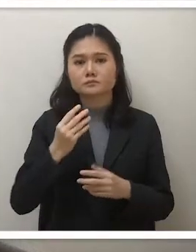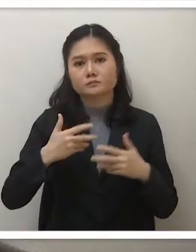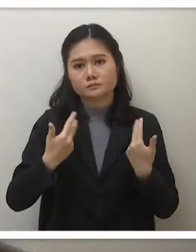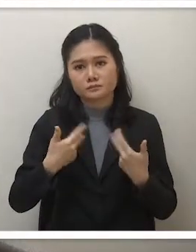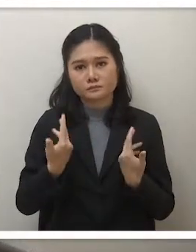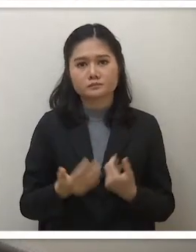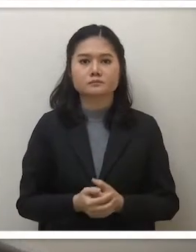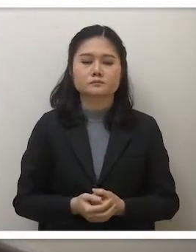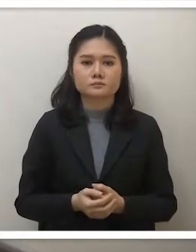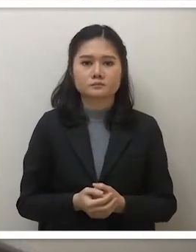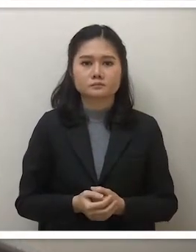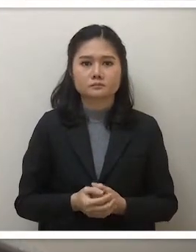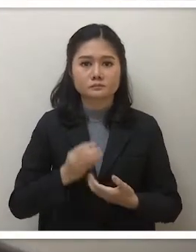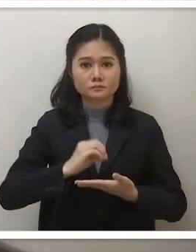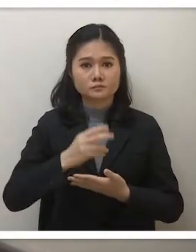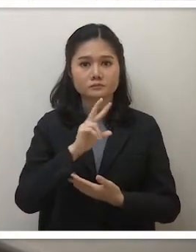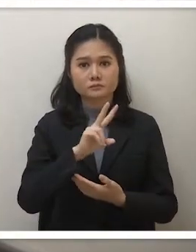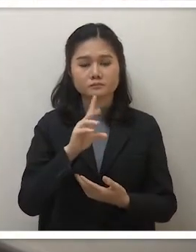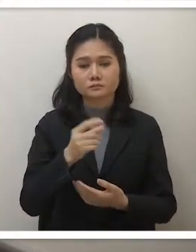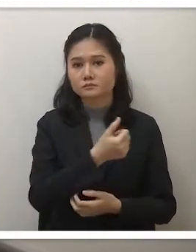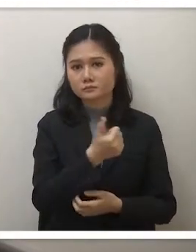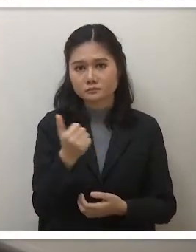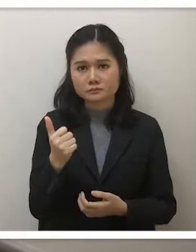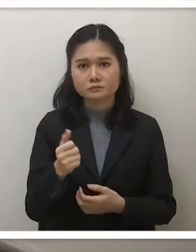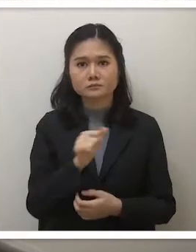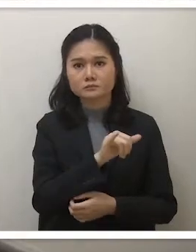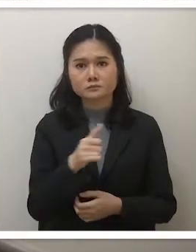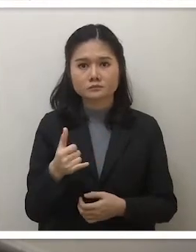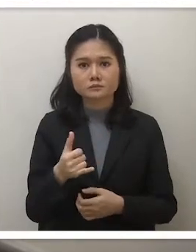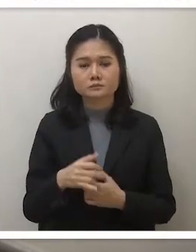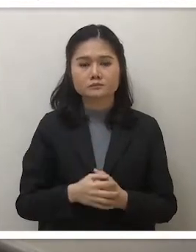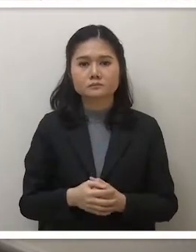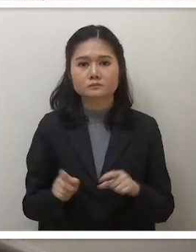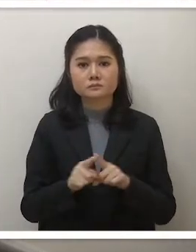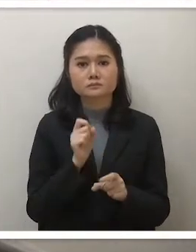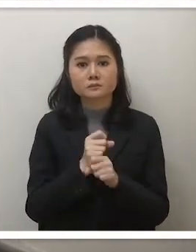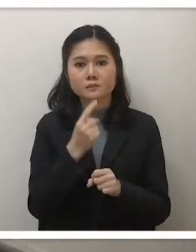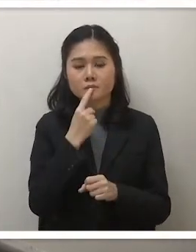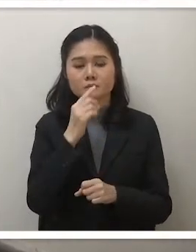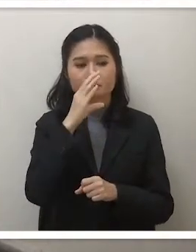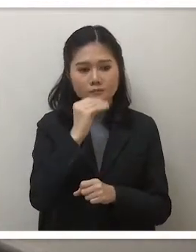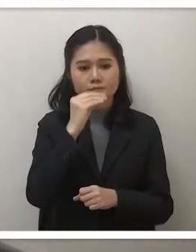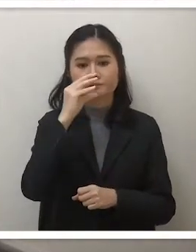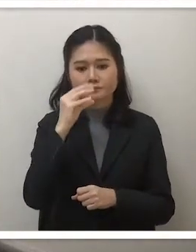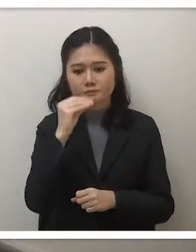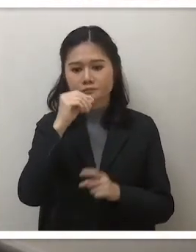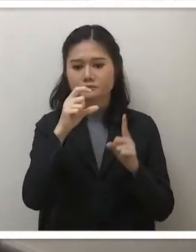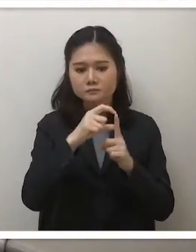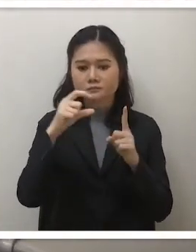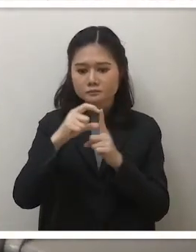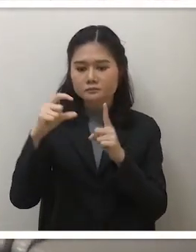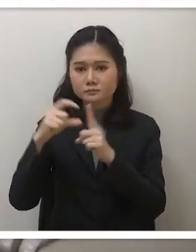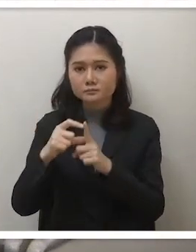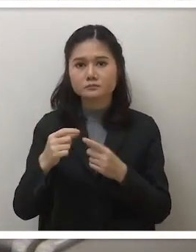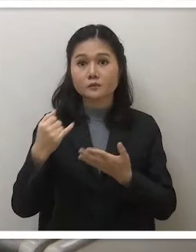ครับโปรแกรม2มิติอื่นๆเนี่ยบางทีเราจะต้องมาทำปากทีละคำทีละคำนะ